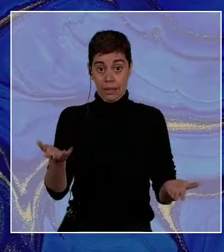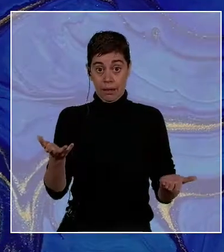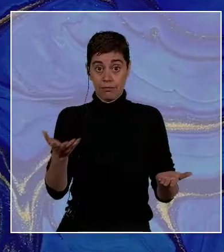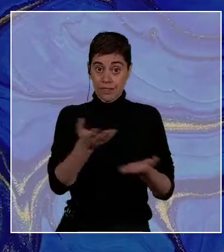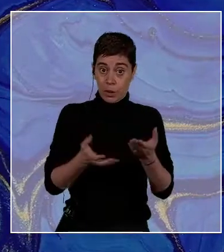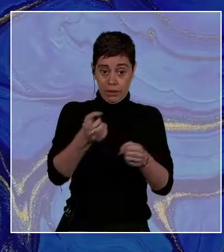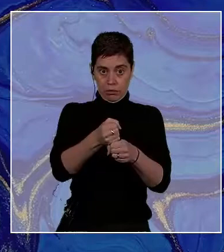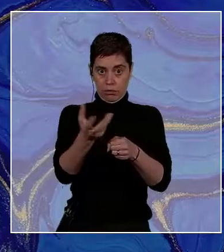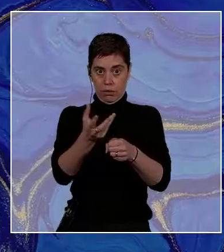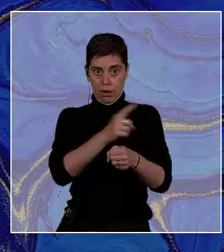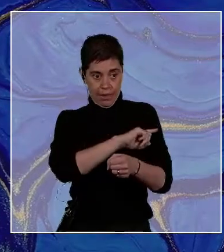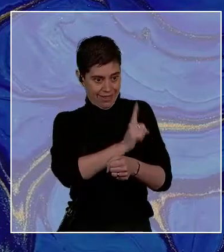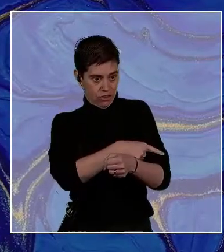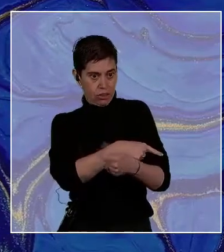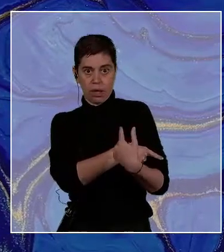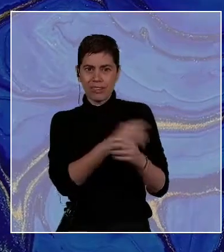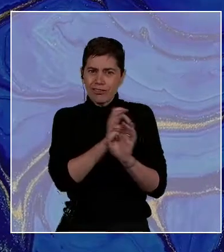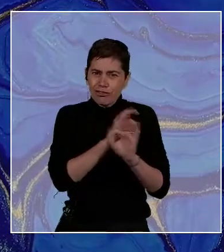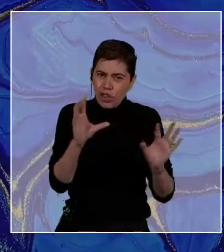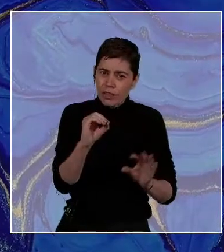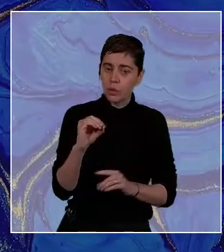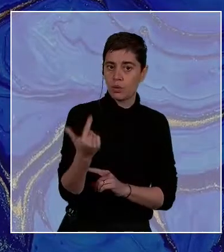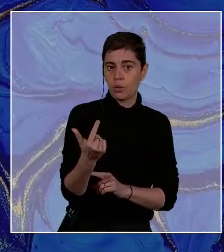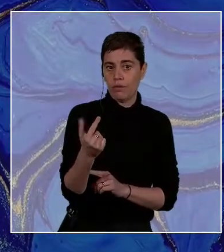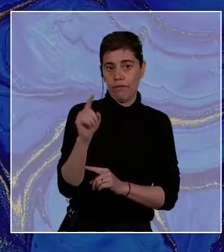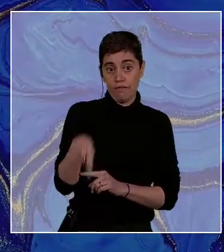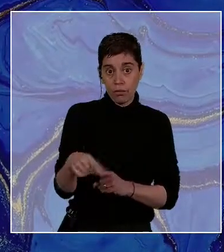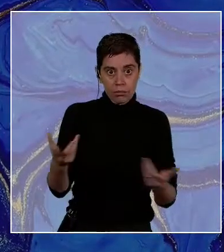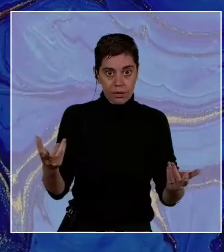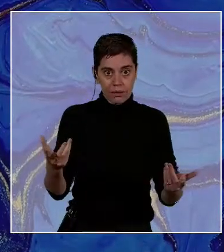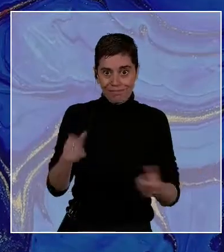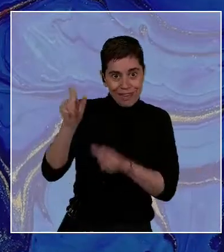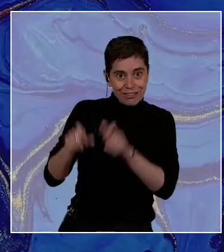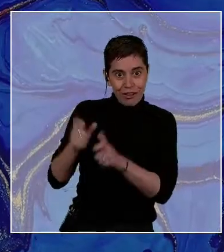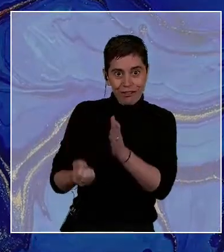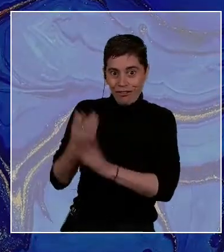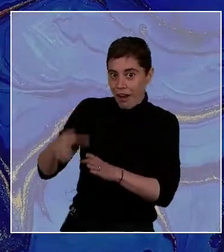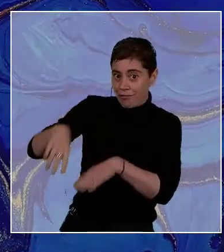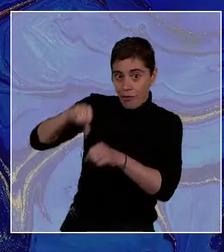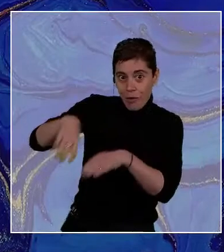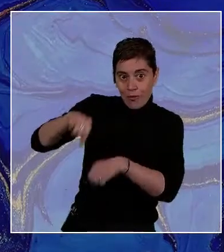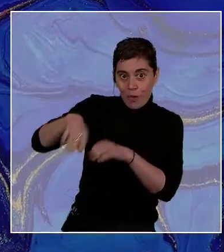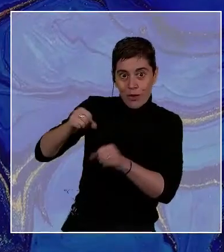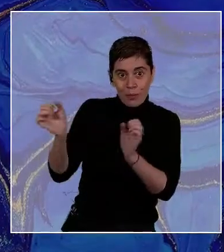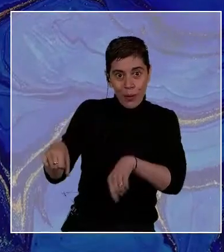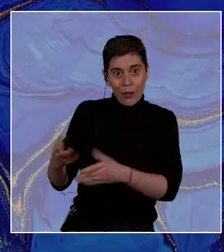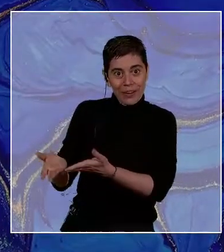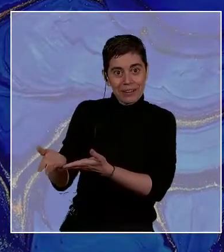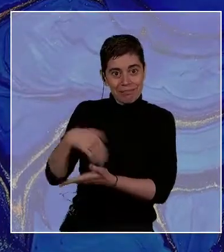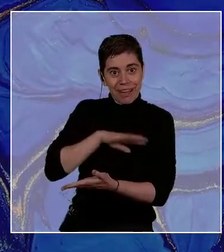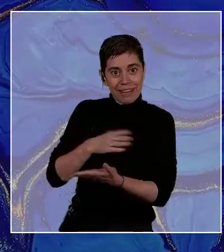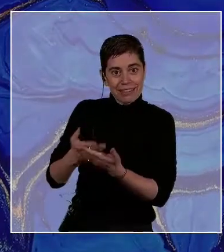doit également être décarbonée. Là encore, il y a des milliers d'emplois à la clé, l'objectif étant d'avoir en